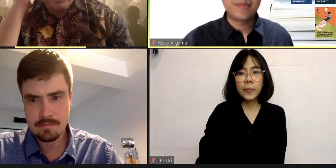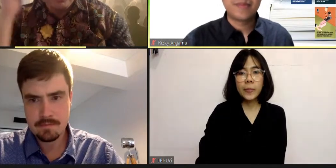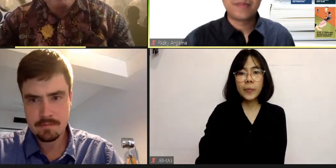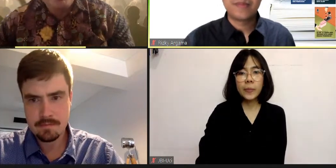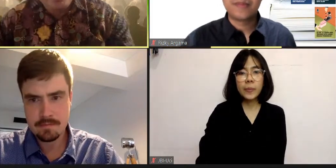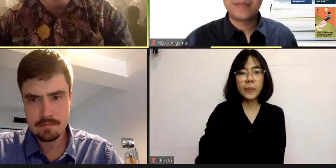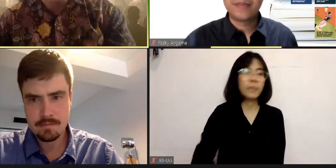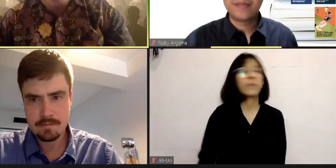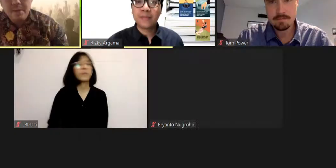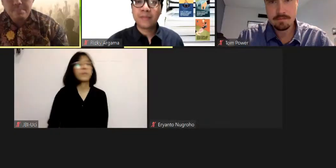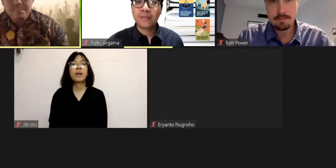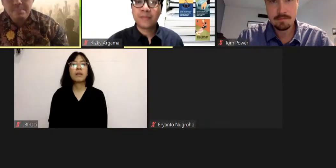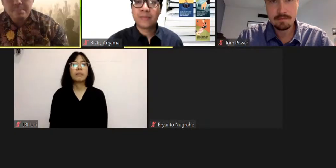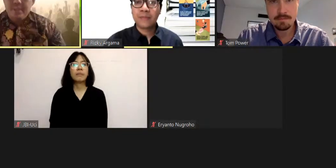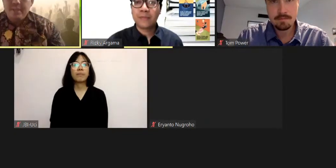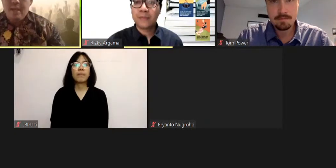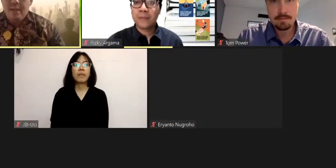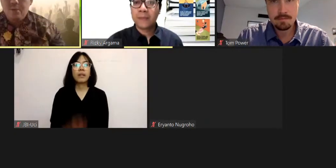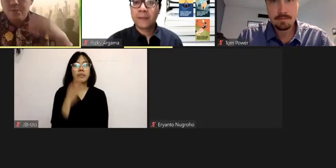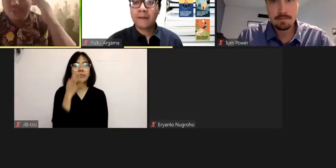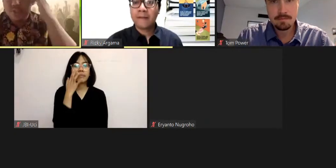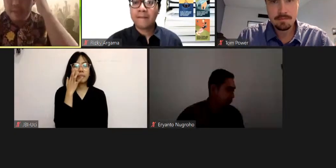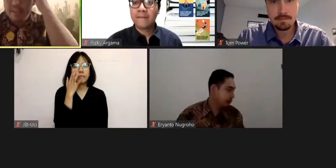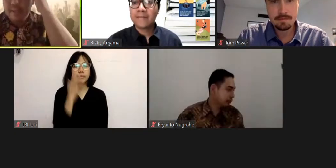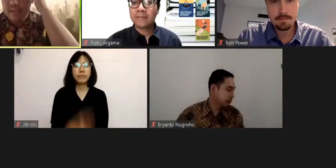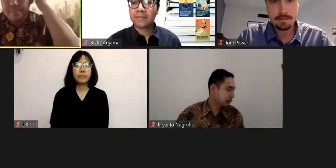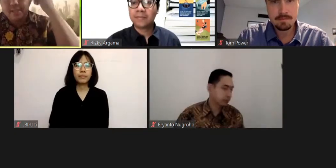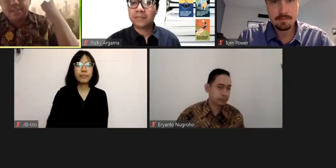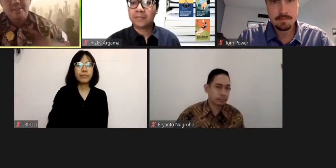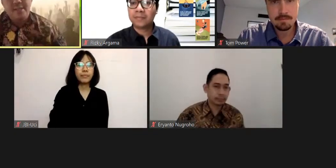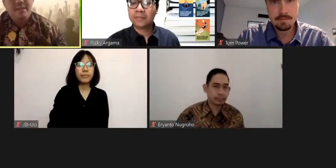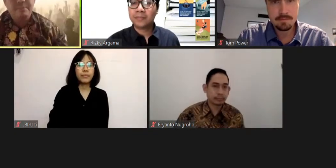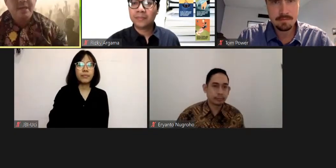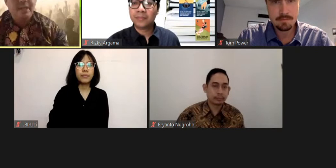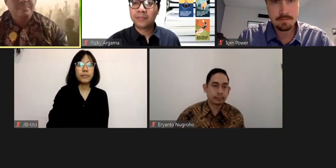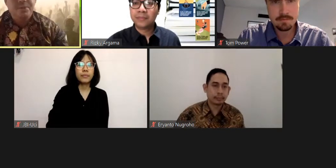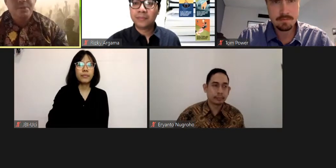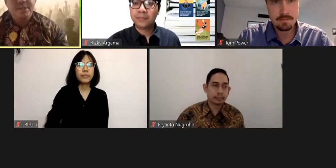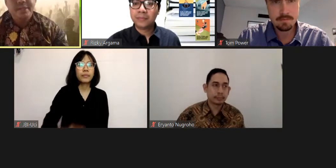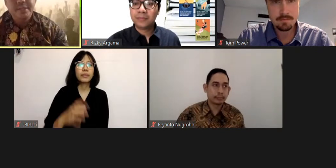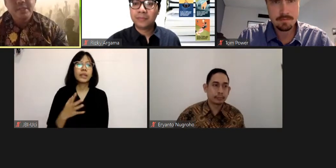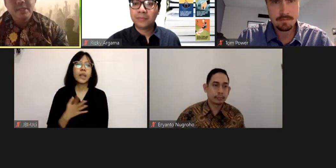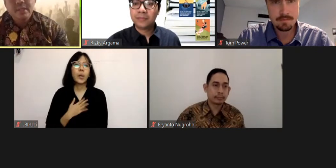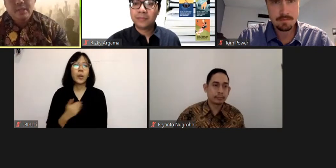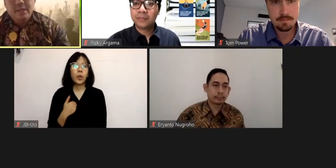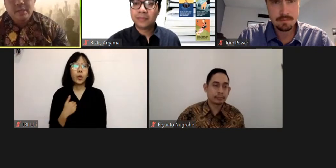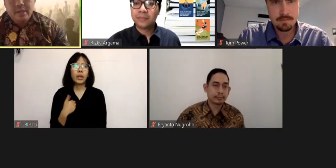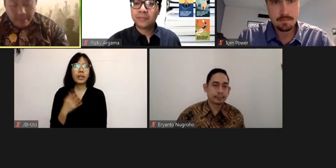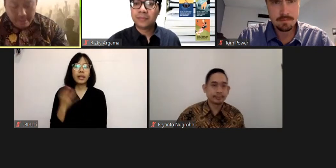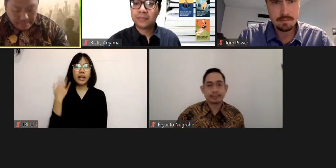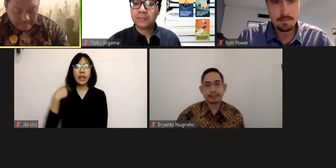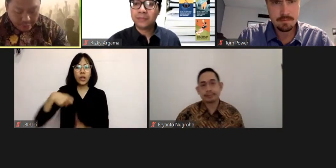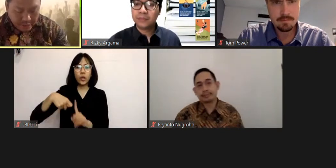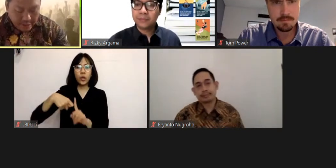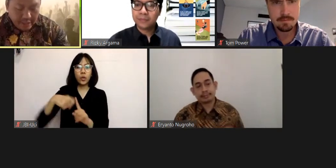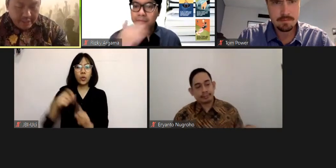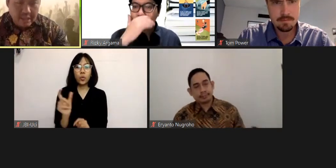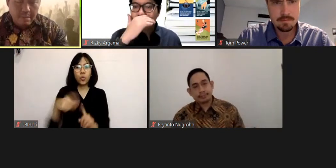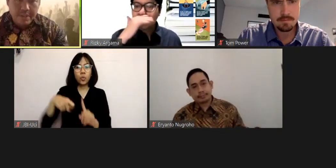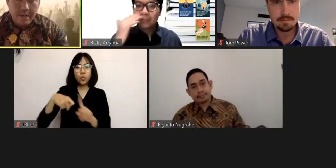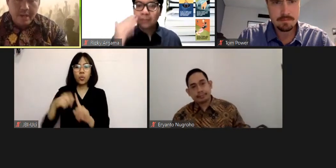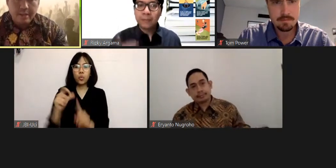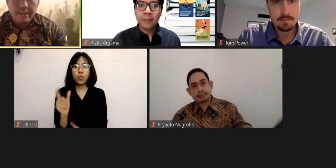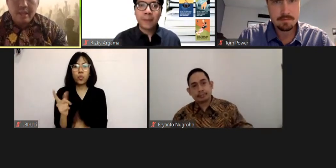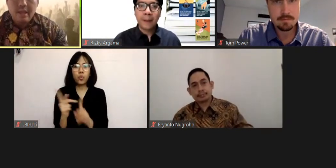Baik, Mas Gama, saya akan jawab mulai dari pertanyaan Kukuh Subekti ya. Ini pertanyaan yang sangat menarik menurut saya. Betul tadi kita